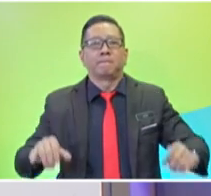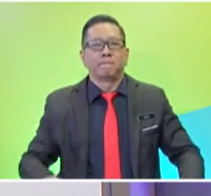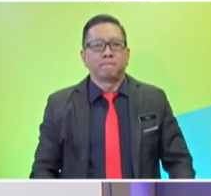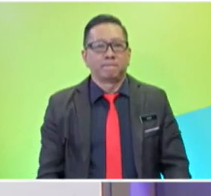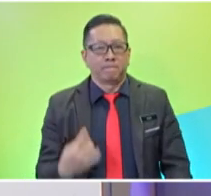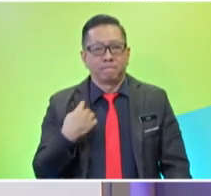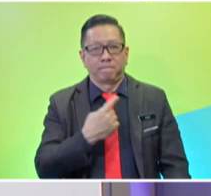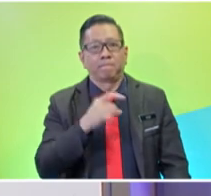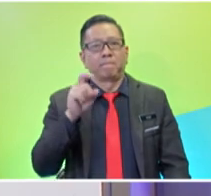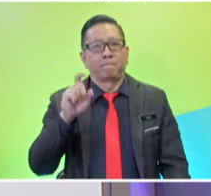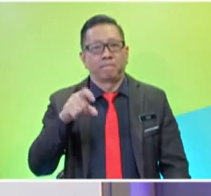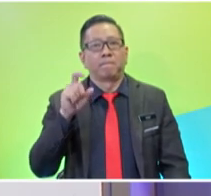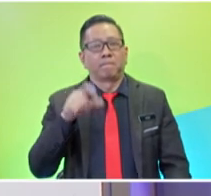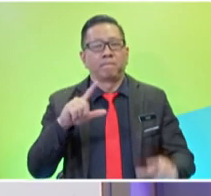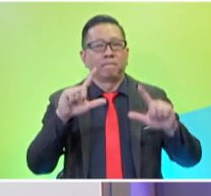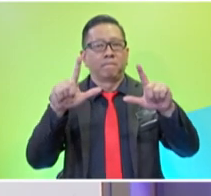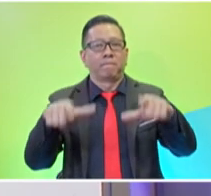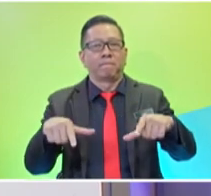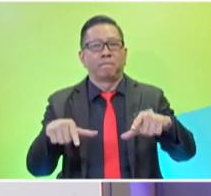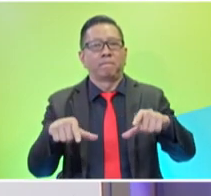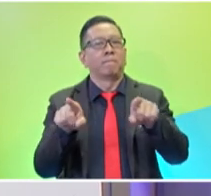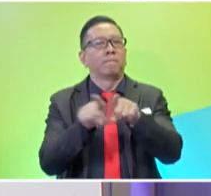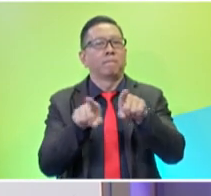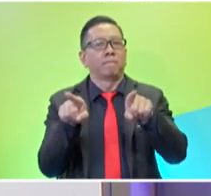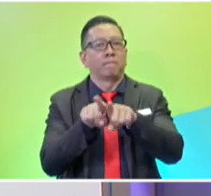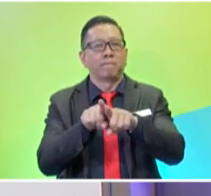Letakkan perkataan juga dan juga